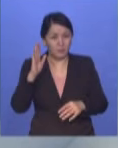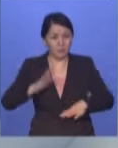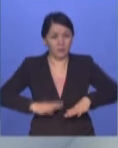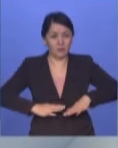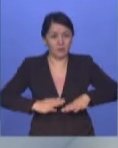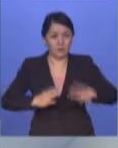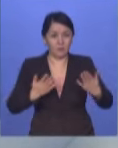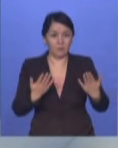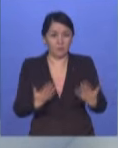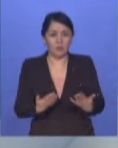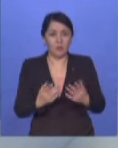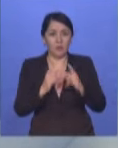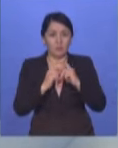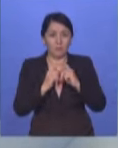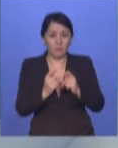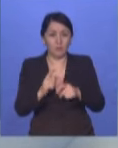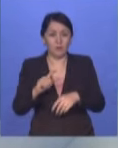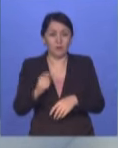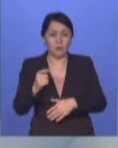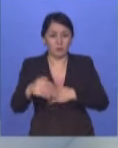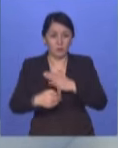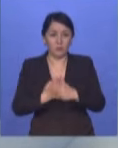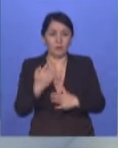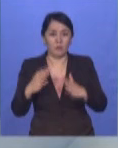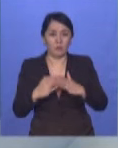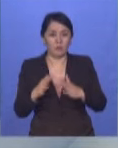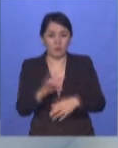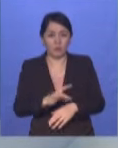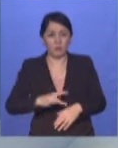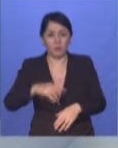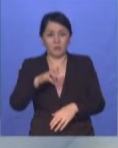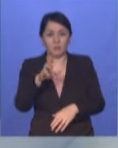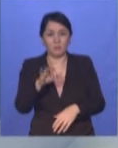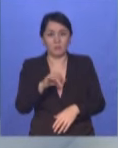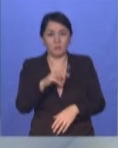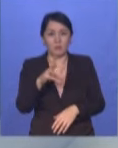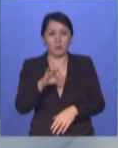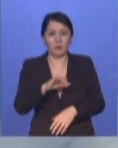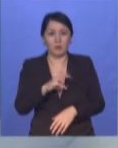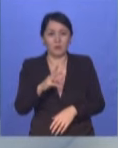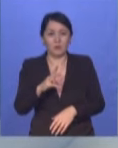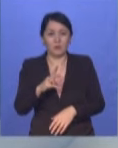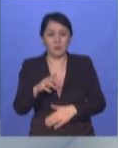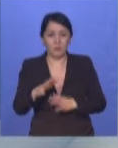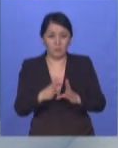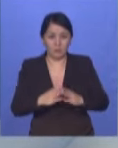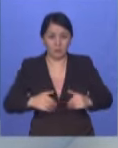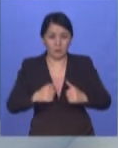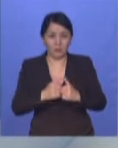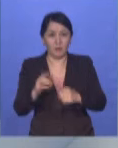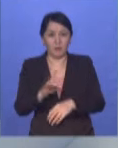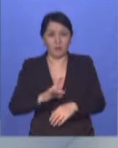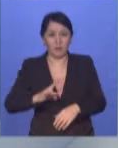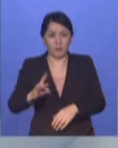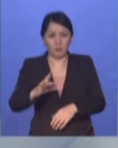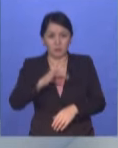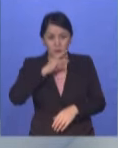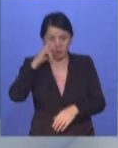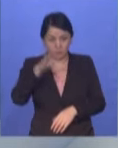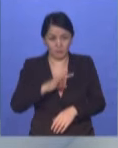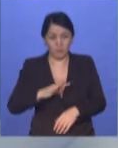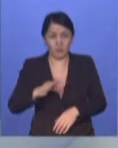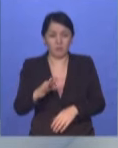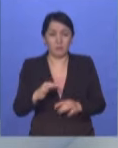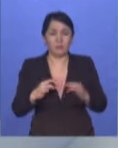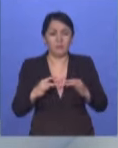Пострадавшим от паводка жителям вручили ключи от новых домов в микрорайоне Берлик. Новоселов поздравил аким Североказахстанской области